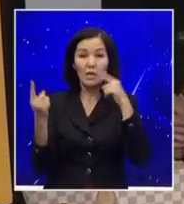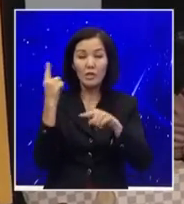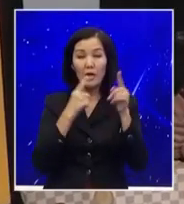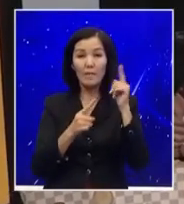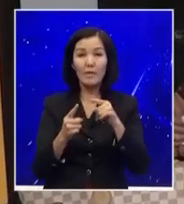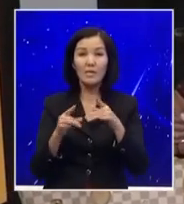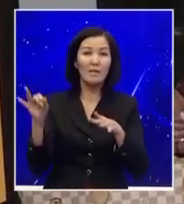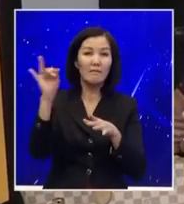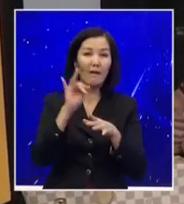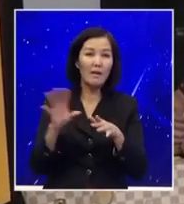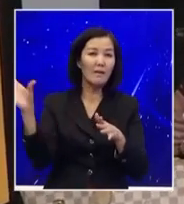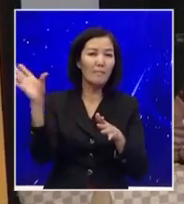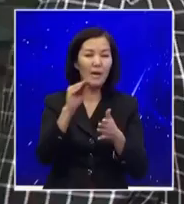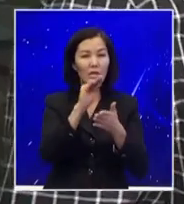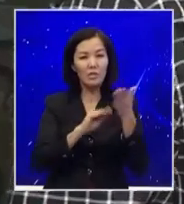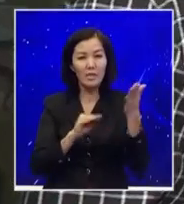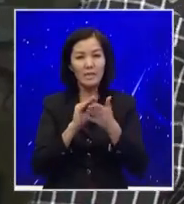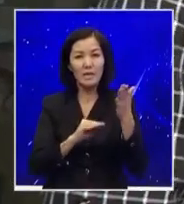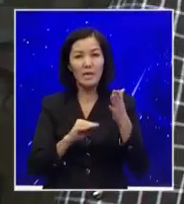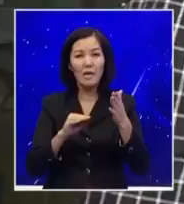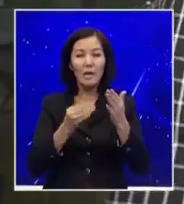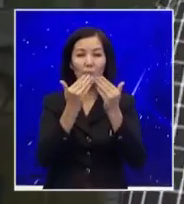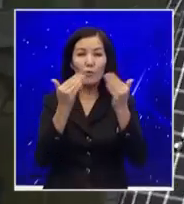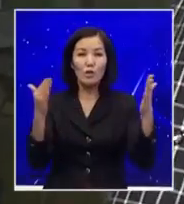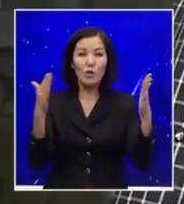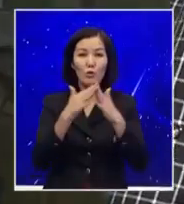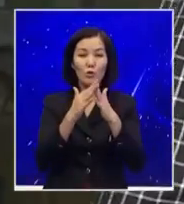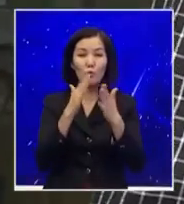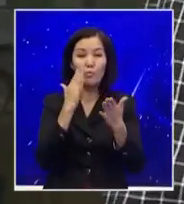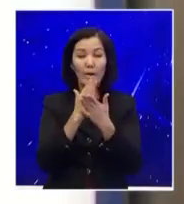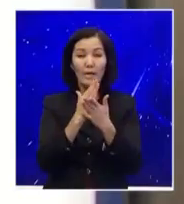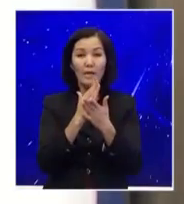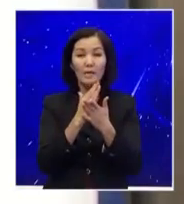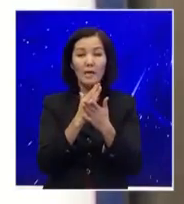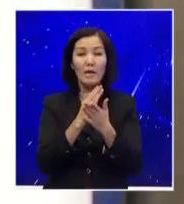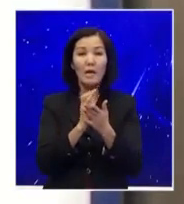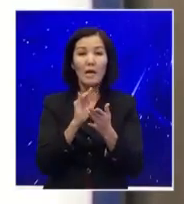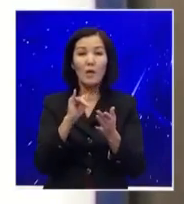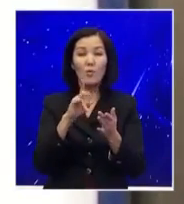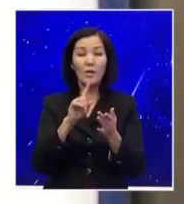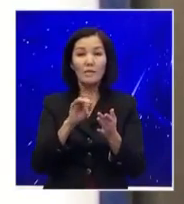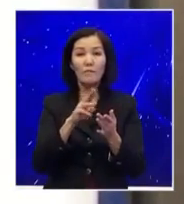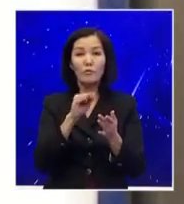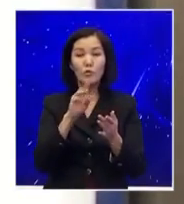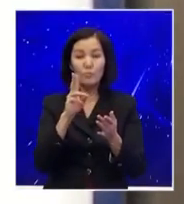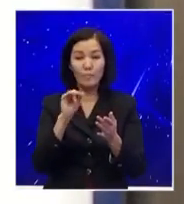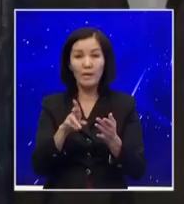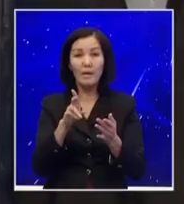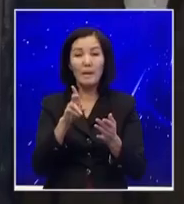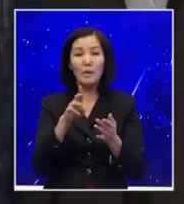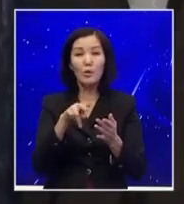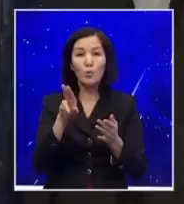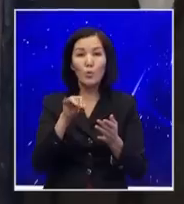тарихты сыйдыра білген жазушының Семейде мұражай үйі сақтаулы. Музей Мұхтар Әуезовпен қатар Жүсіпбек Аймауытов, Міржақып